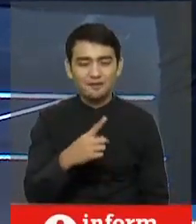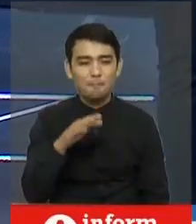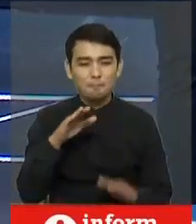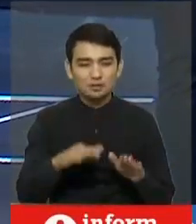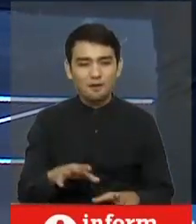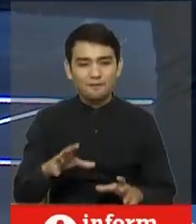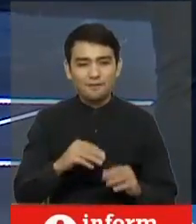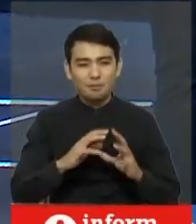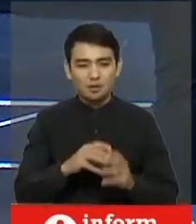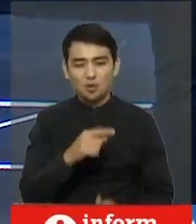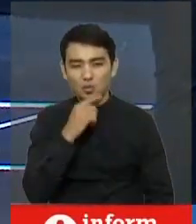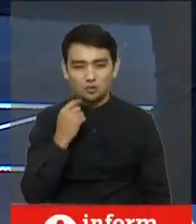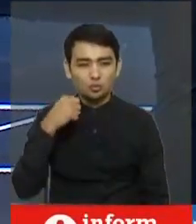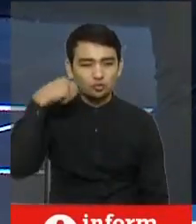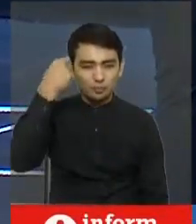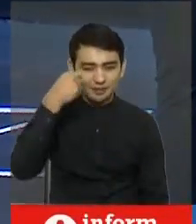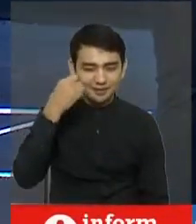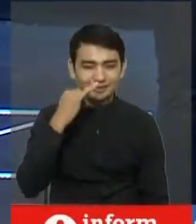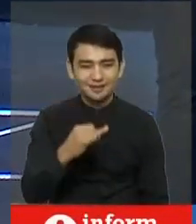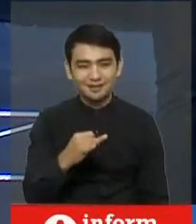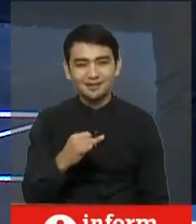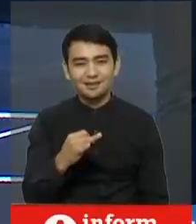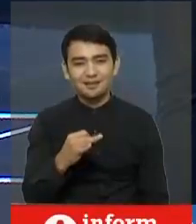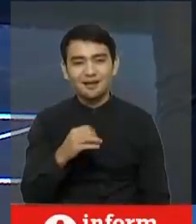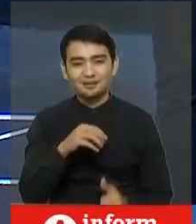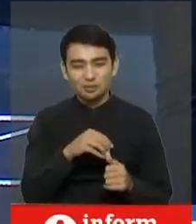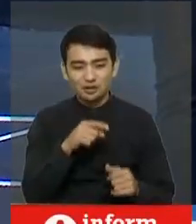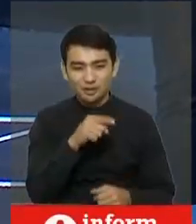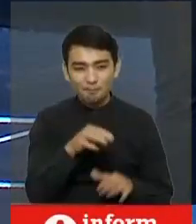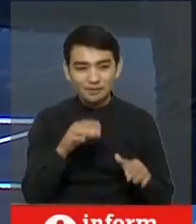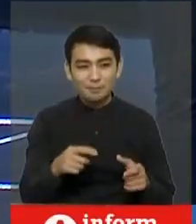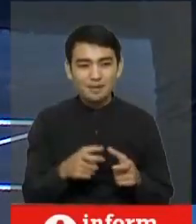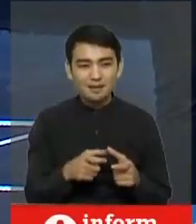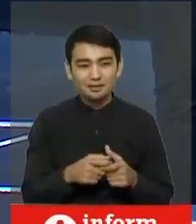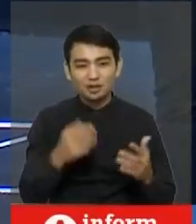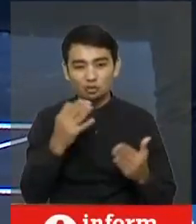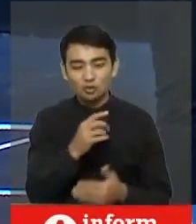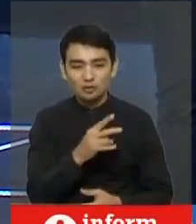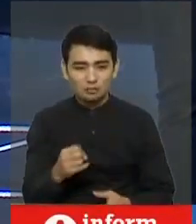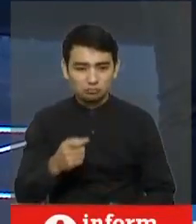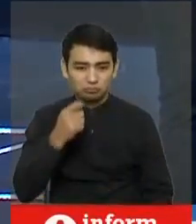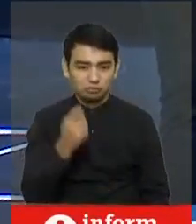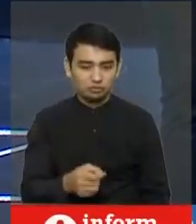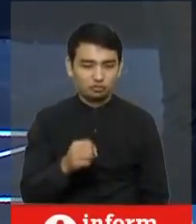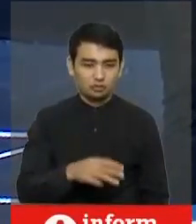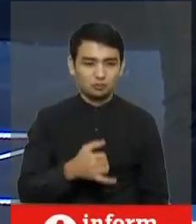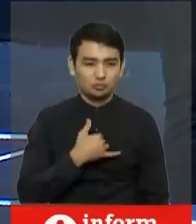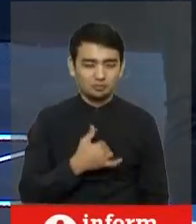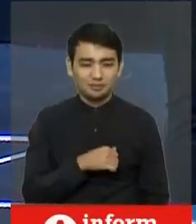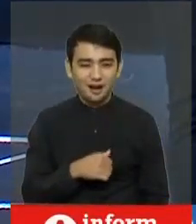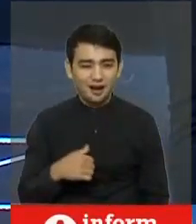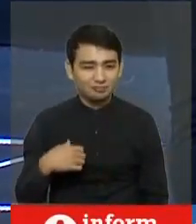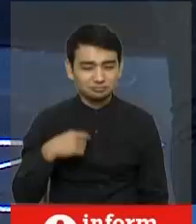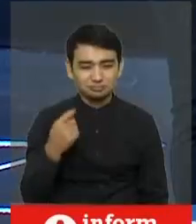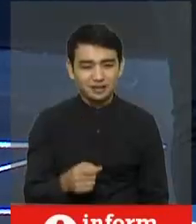мире в России Узбекистане и даже в Азербайджане билеты в кино На порядок дешевле самые низкие цены